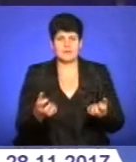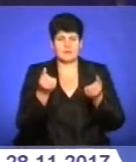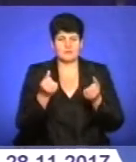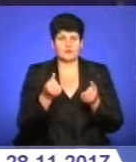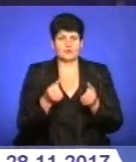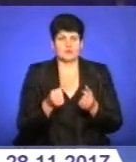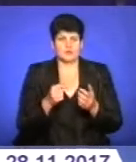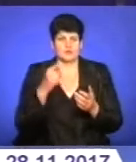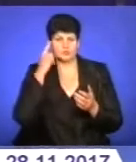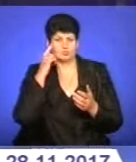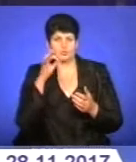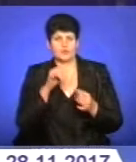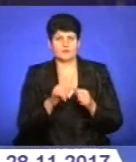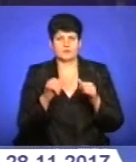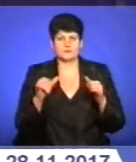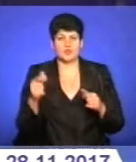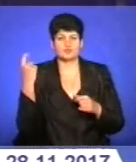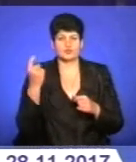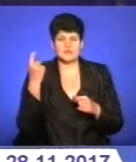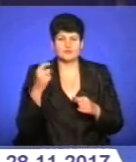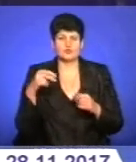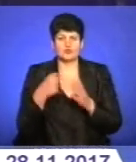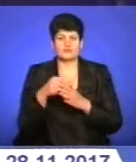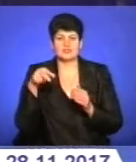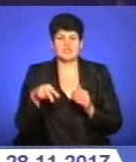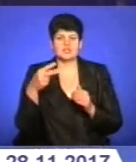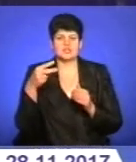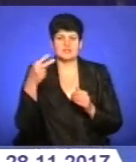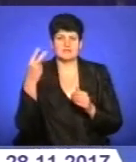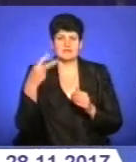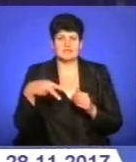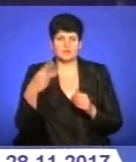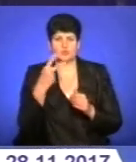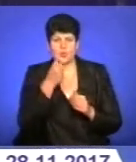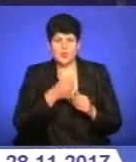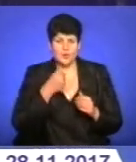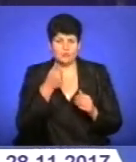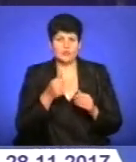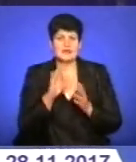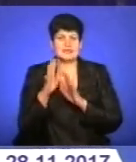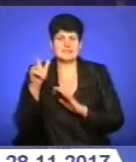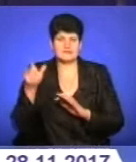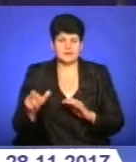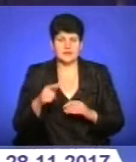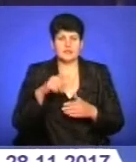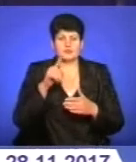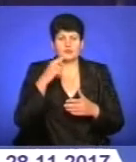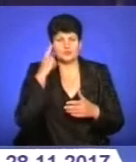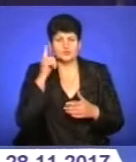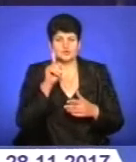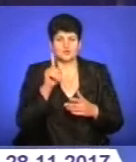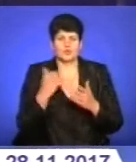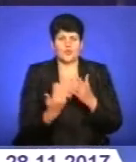лісового господарства до 2022 року, яку 15 листопада прийняв Кабмін. Лісівники переконані, нова система